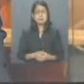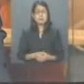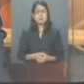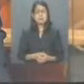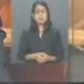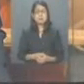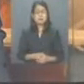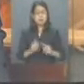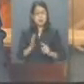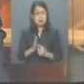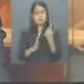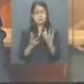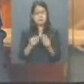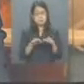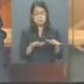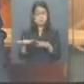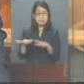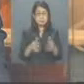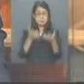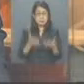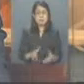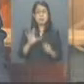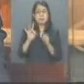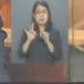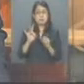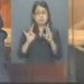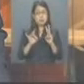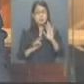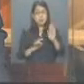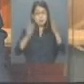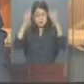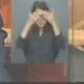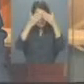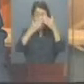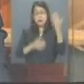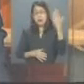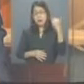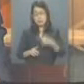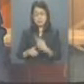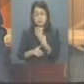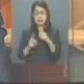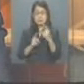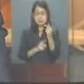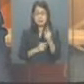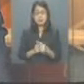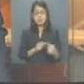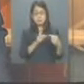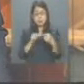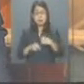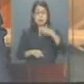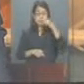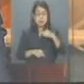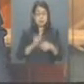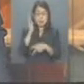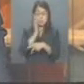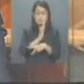ดเหตุแผ่นดินไหวขนาด 8.6 ริกเตอร์ที่ประเทศอินโดนีเซียเมื่อวันที่11เมษายนที่ผ่านมาและที่ประเทศไทยที่จังหวัดภูเก็ตค่ะ